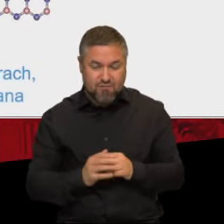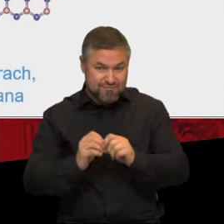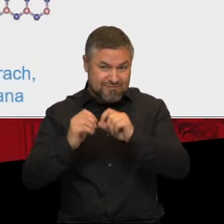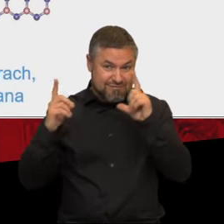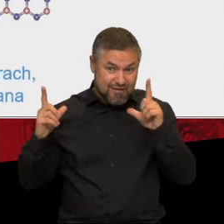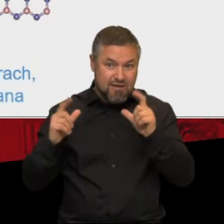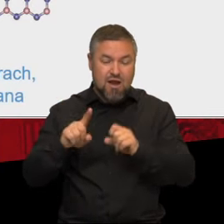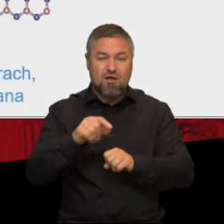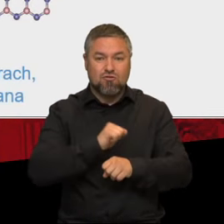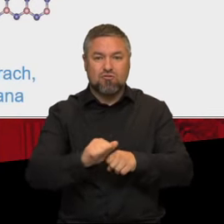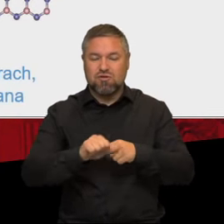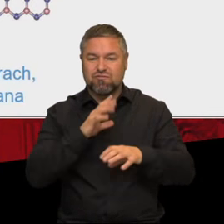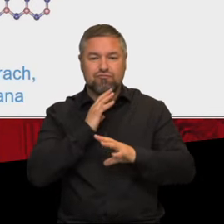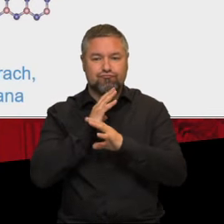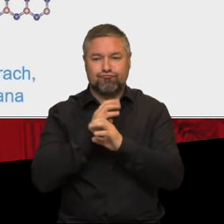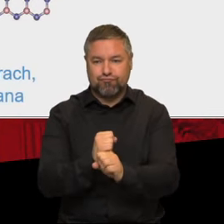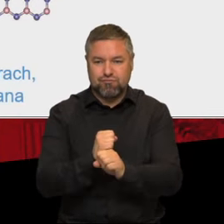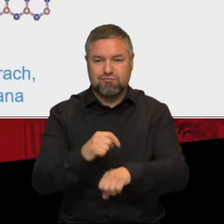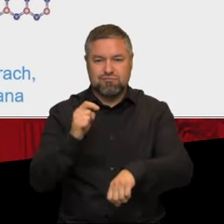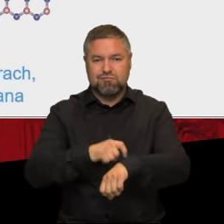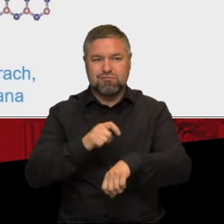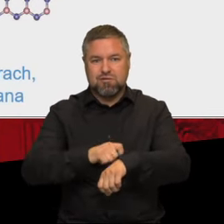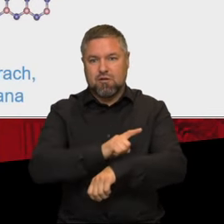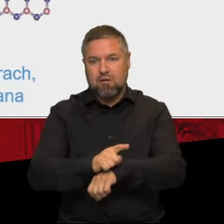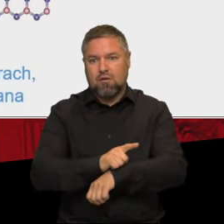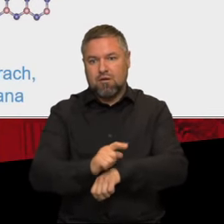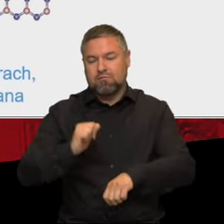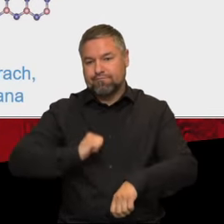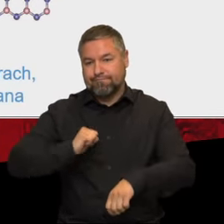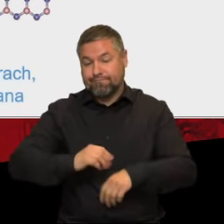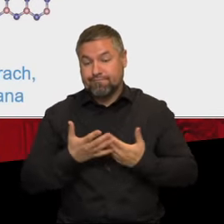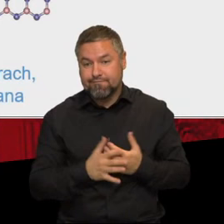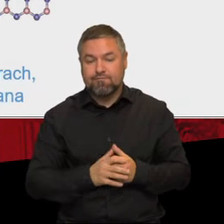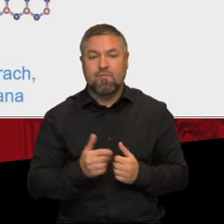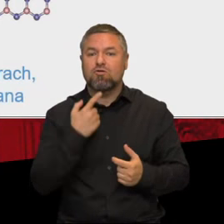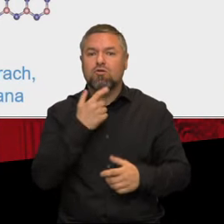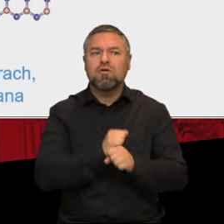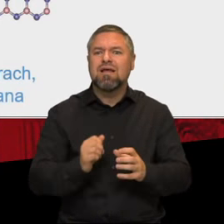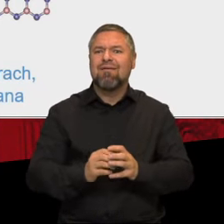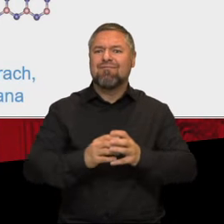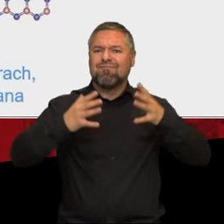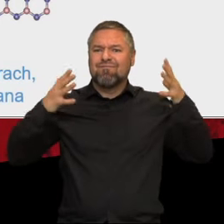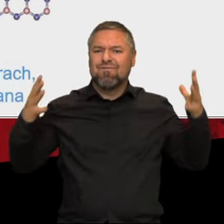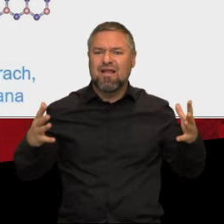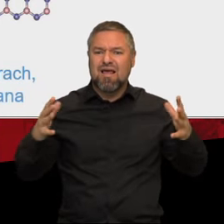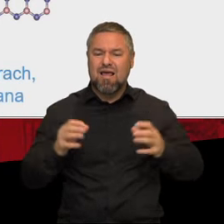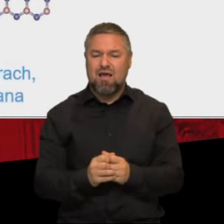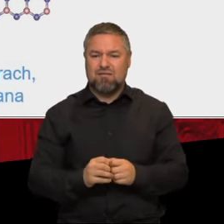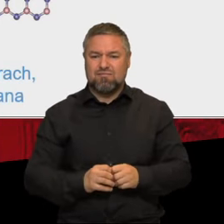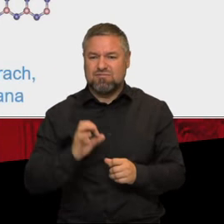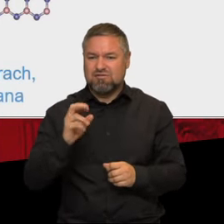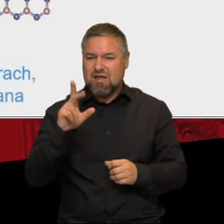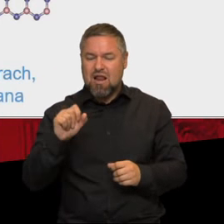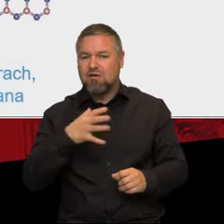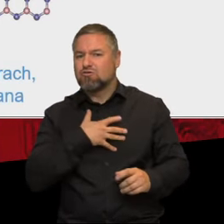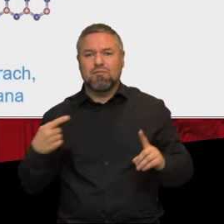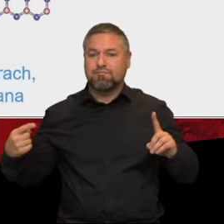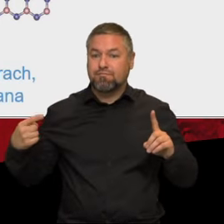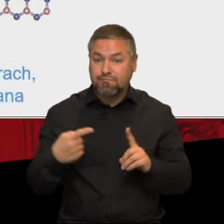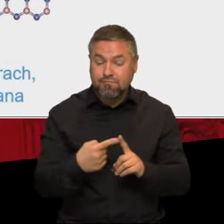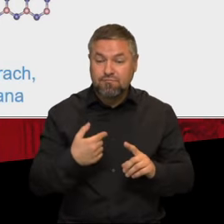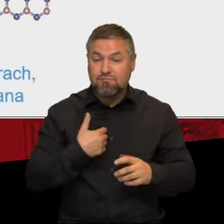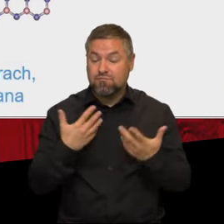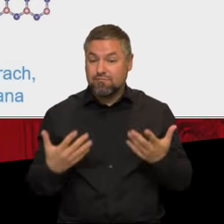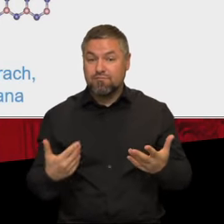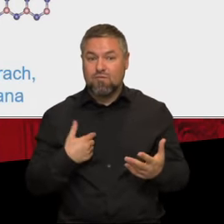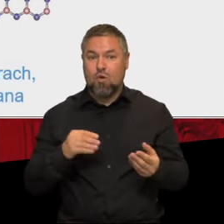szybko utykają ze względu na czasochłonność. Co to znaczy wielka skala i w co jakby celujemy? Oczywiście wielka skala to